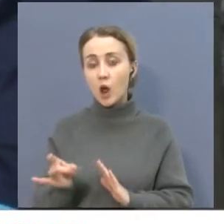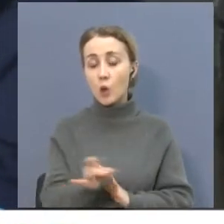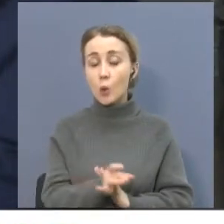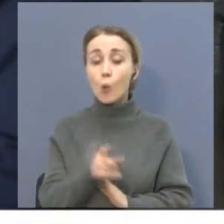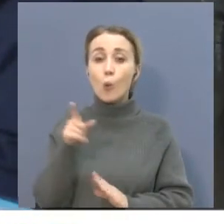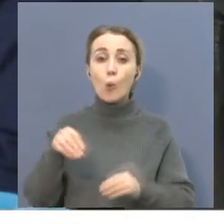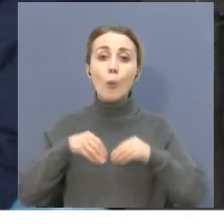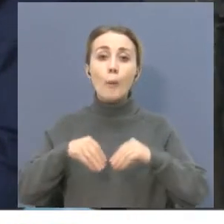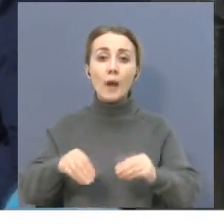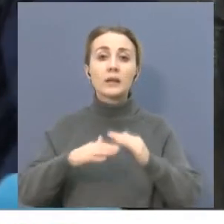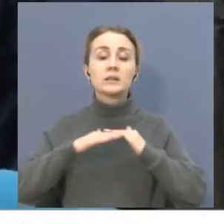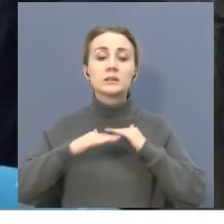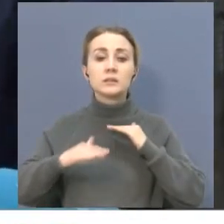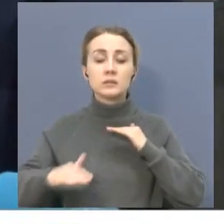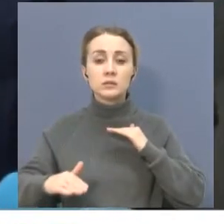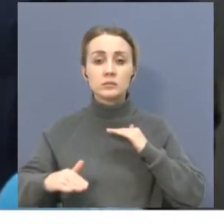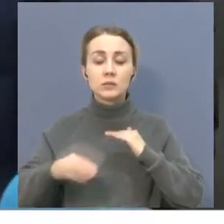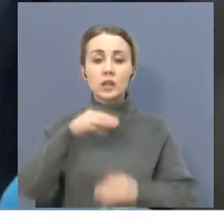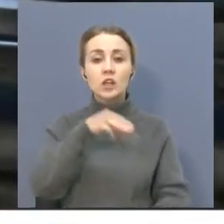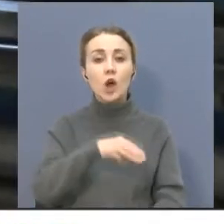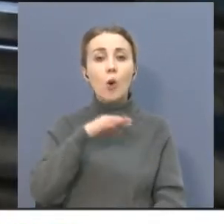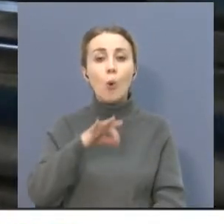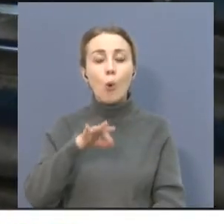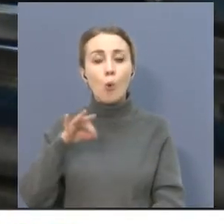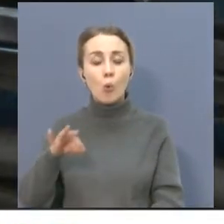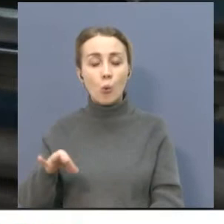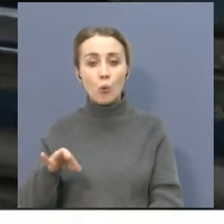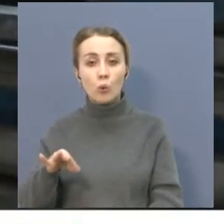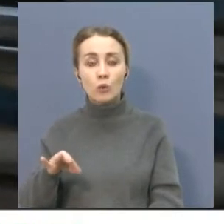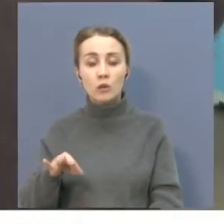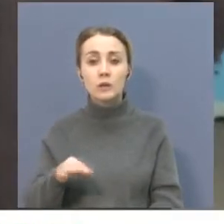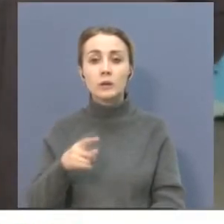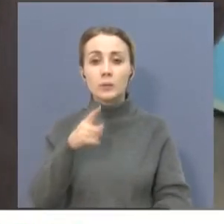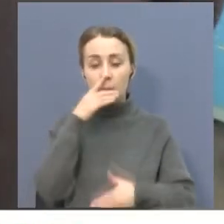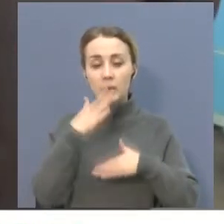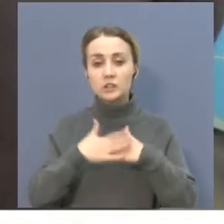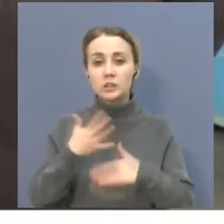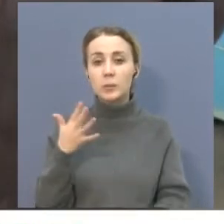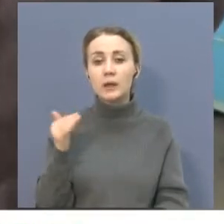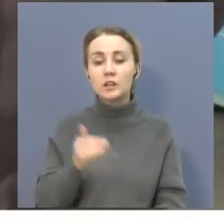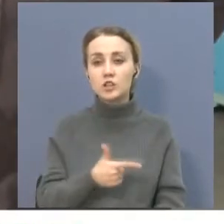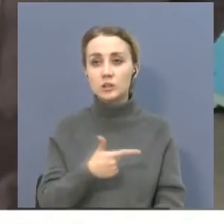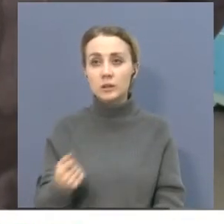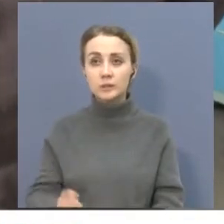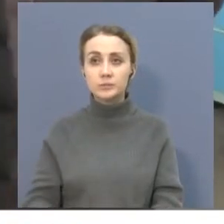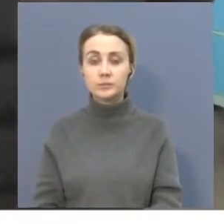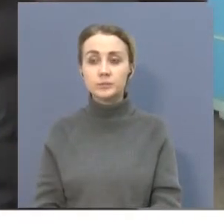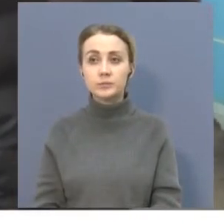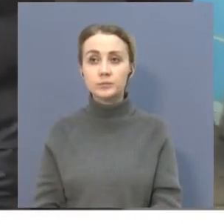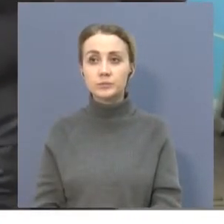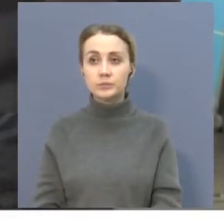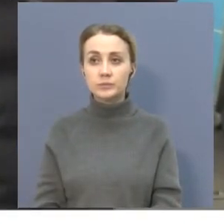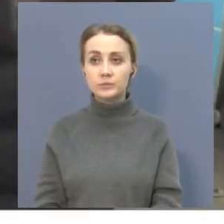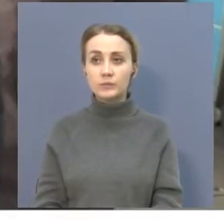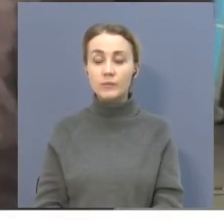шаруашылығымен қатар ауыл шаруашылығына қажетті техникаларды жөндеумен де айналысады. Там не только аппаратура, и вложенные пары, и ол